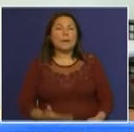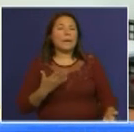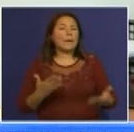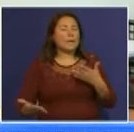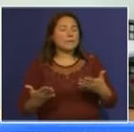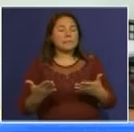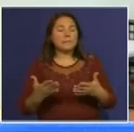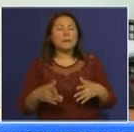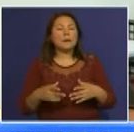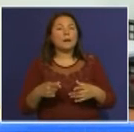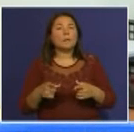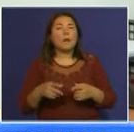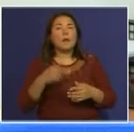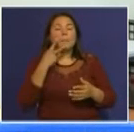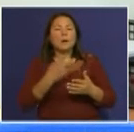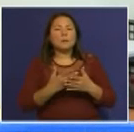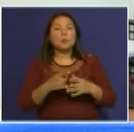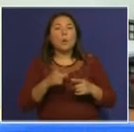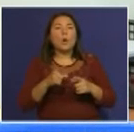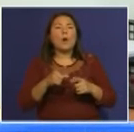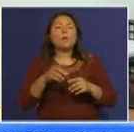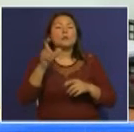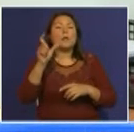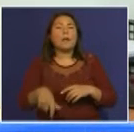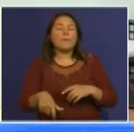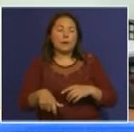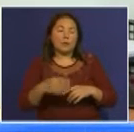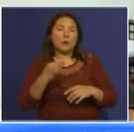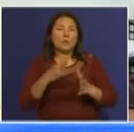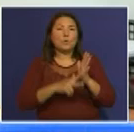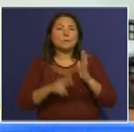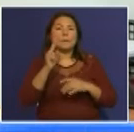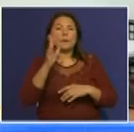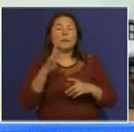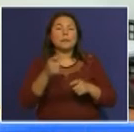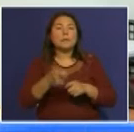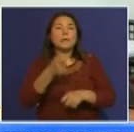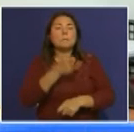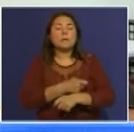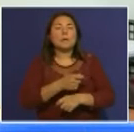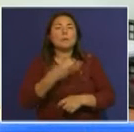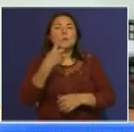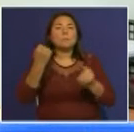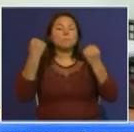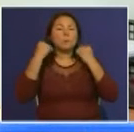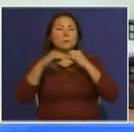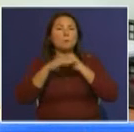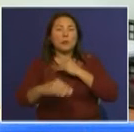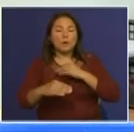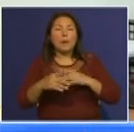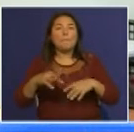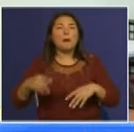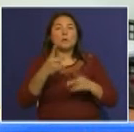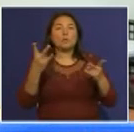Если брать в пропорциональном разрезе, то на 1000 человек необходимо 80 квадратных метров спорттерритории, а это значит, сейчас в Мангыстау